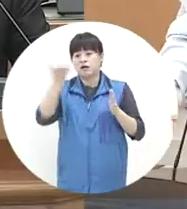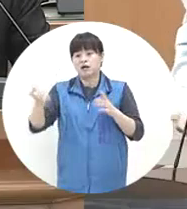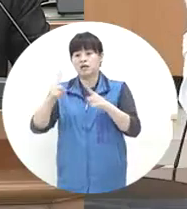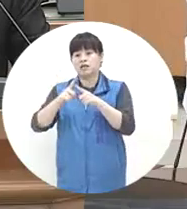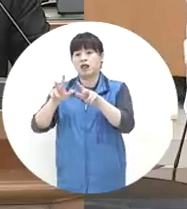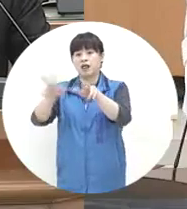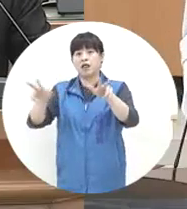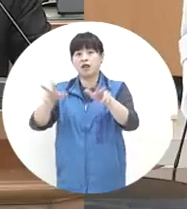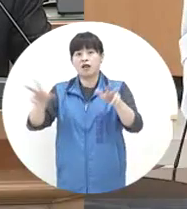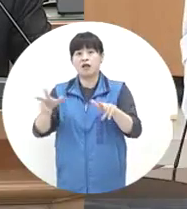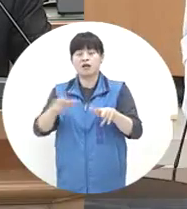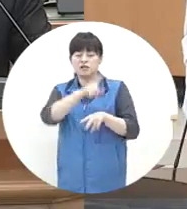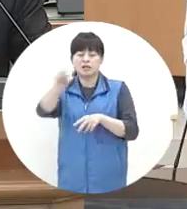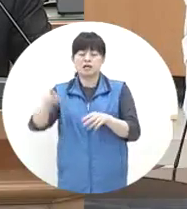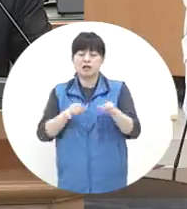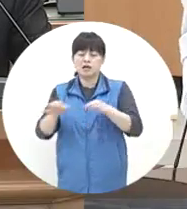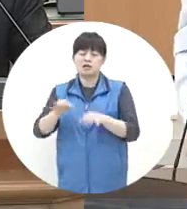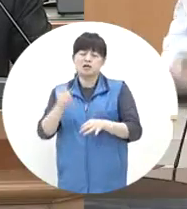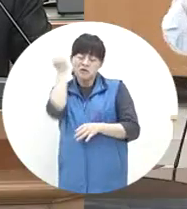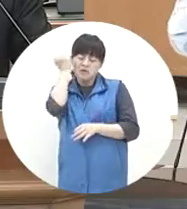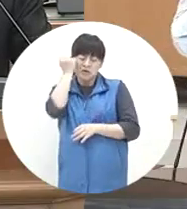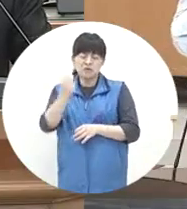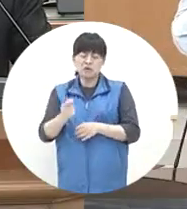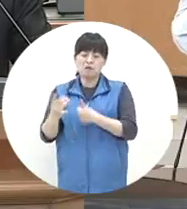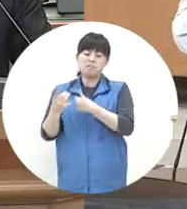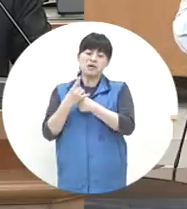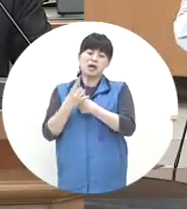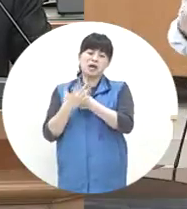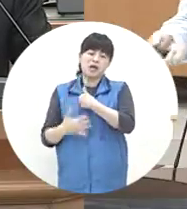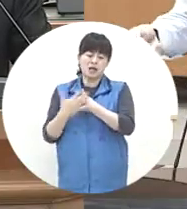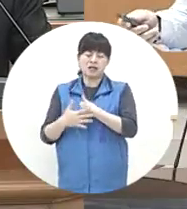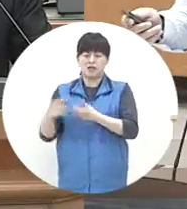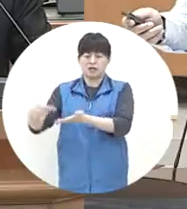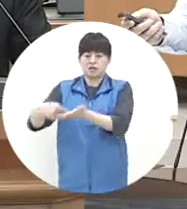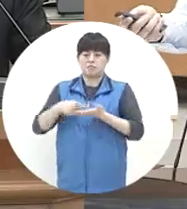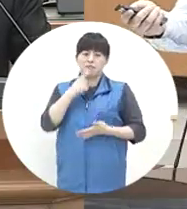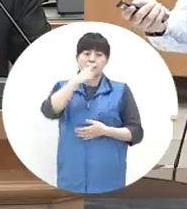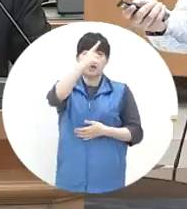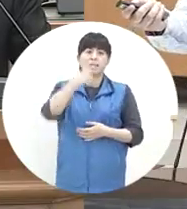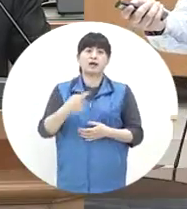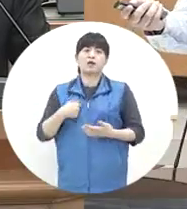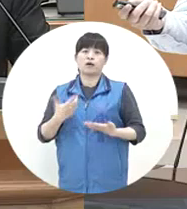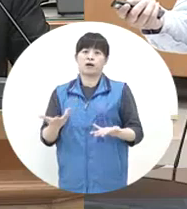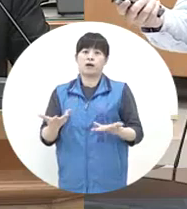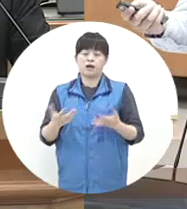商都觉得苦哈哈，觉得被骗哦，然后来跟本席澄清。哦，那本席啊，